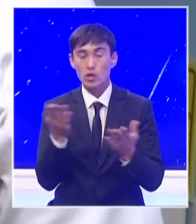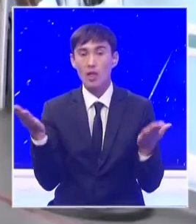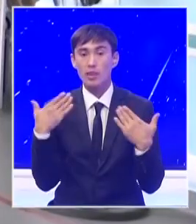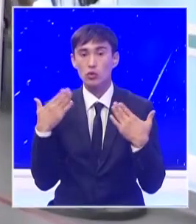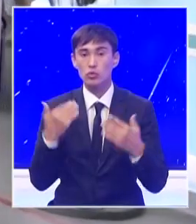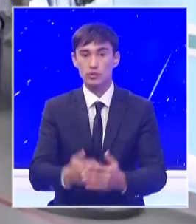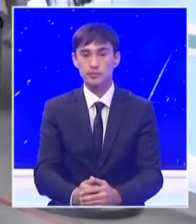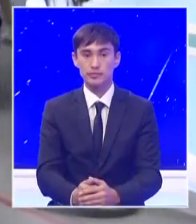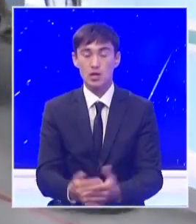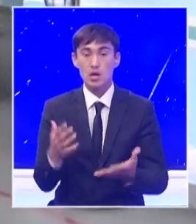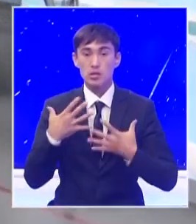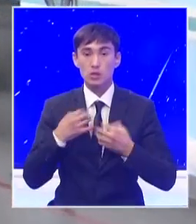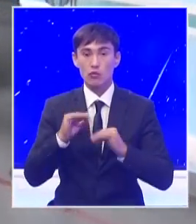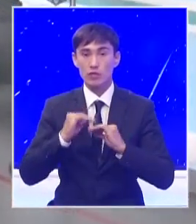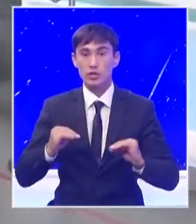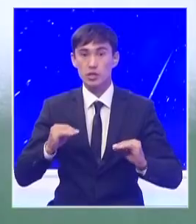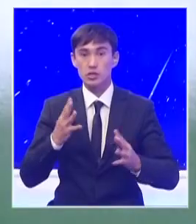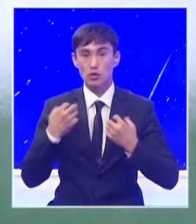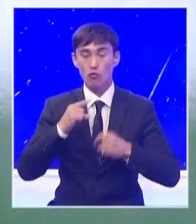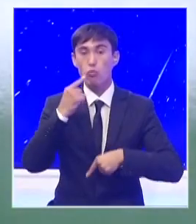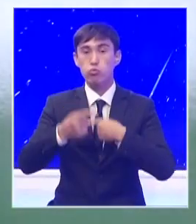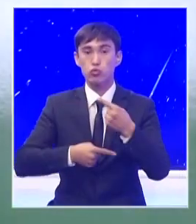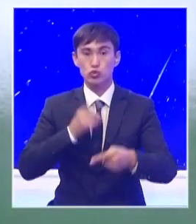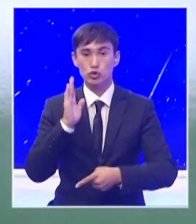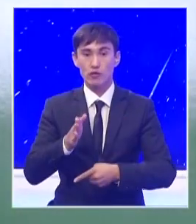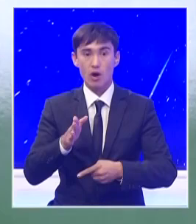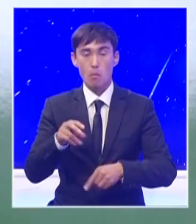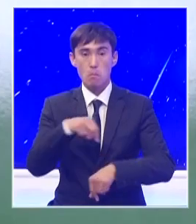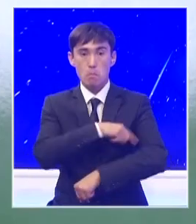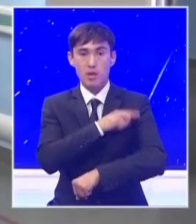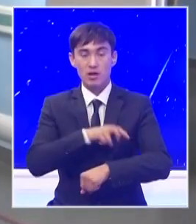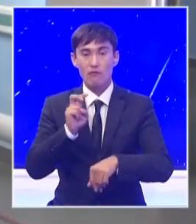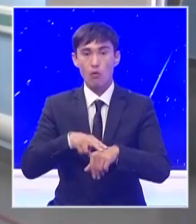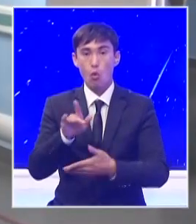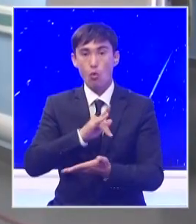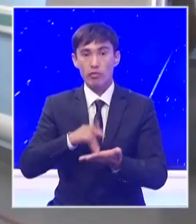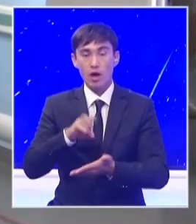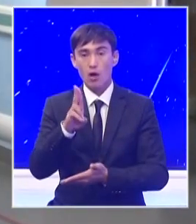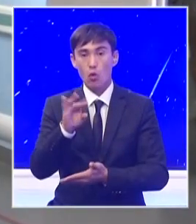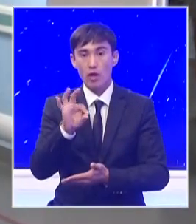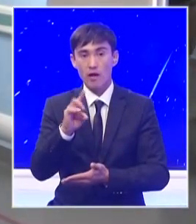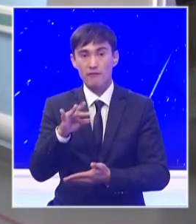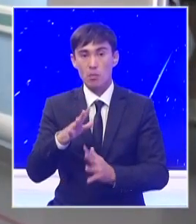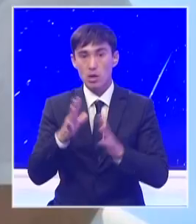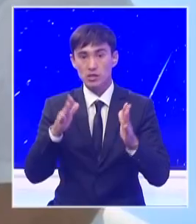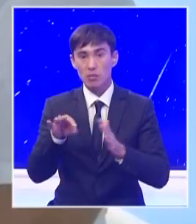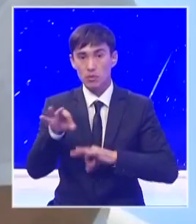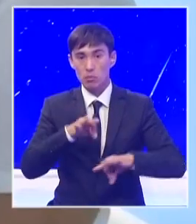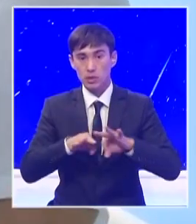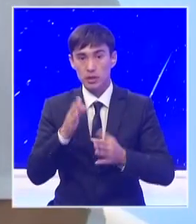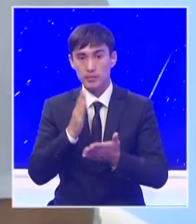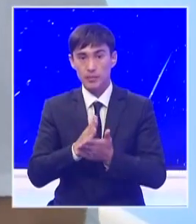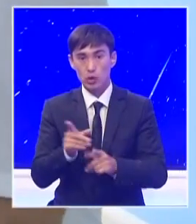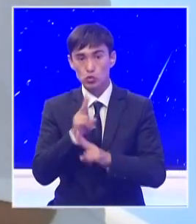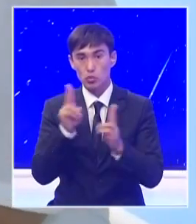отдохнуть. Здоровье детей – здоровье будущего. У медиков Кунаевской городской больницы много масштабных проектов на этот год. Они